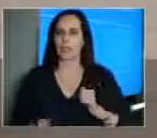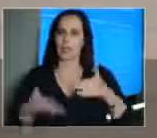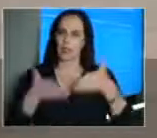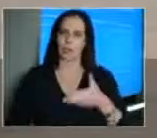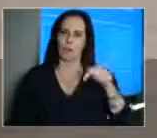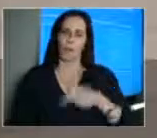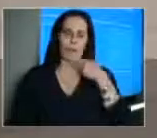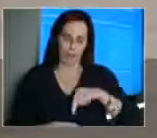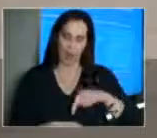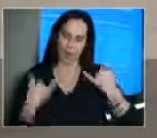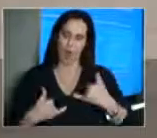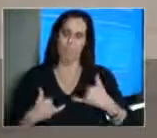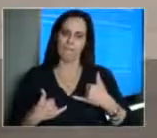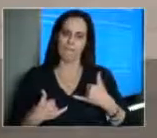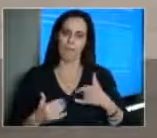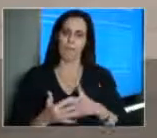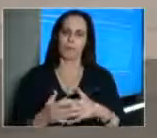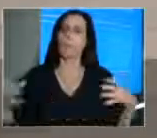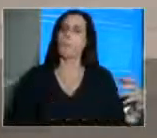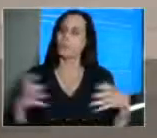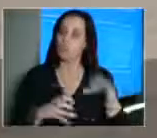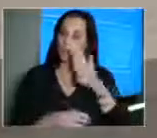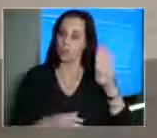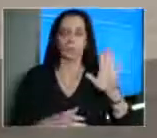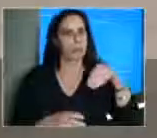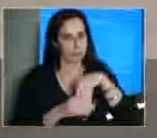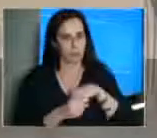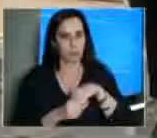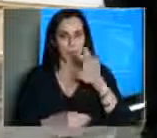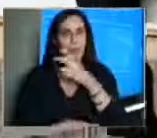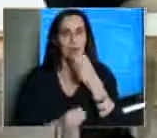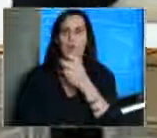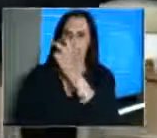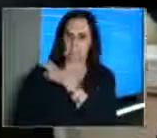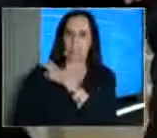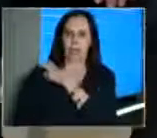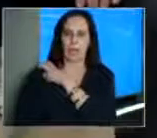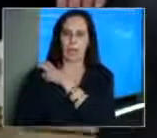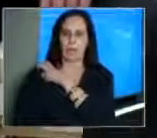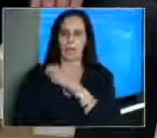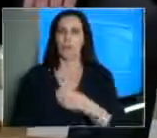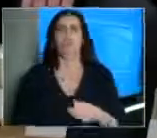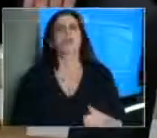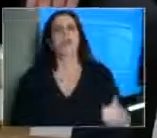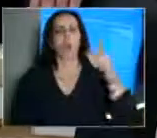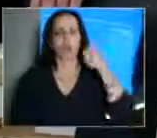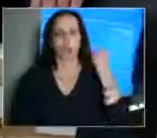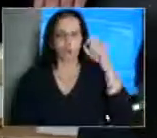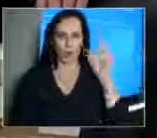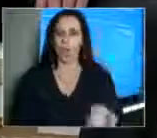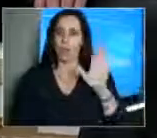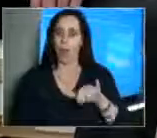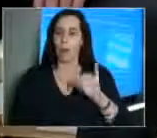ישראל כבר השבוע. במשלחת של נתניהו נמצאים כאן קצינים רמי דרג, ביניהם ראש אכ"א מוטי אלמוז וגם ירון